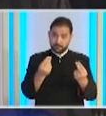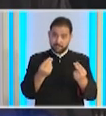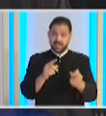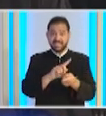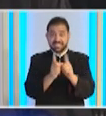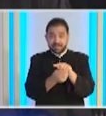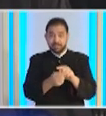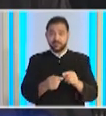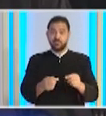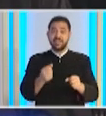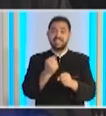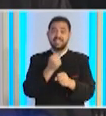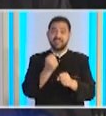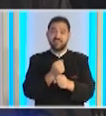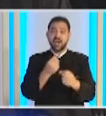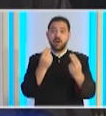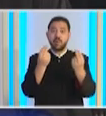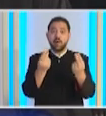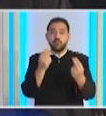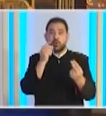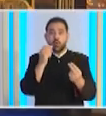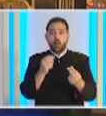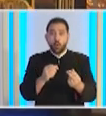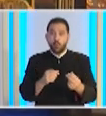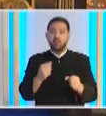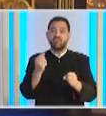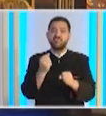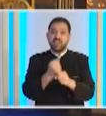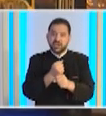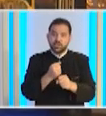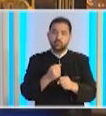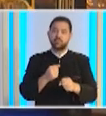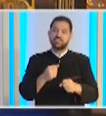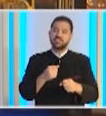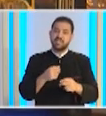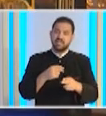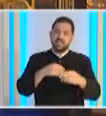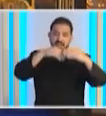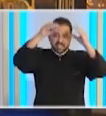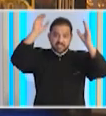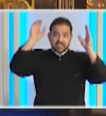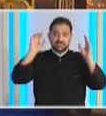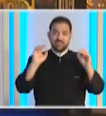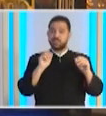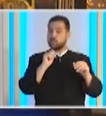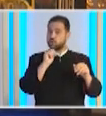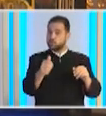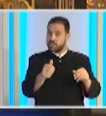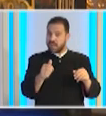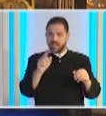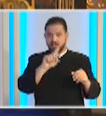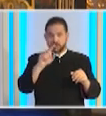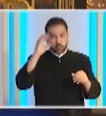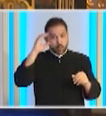să se schimbe în așa fel încât să devină tot mai bun, desăvârșindu-se pururi și niciodată ajungând la capătul